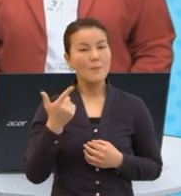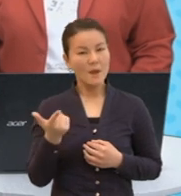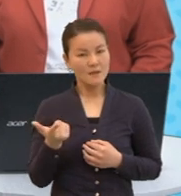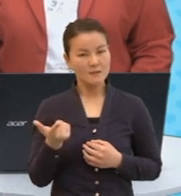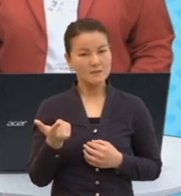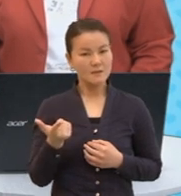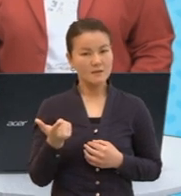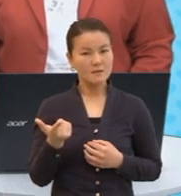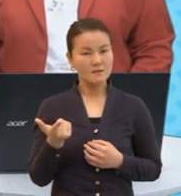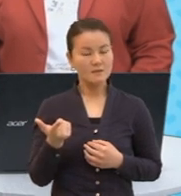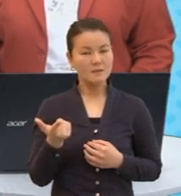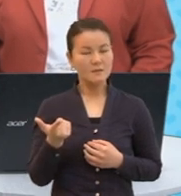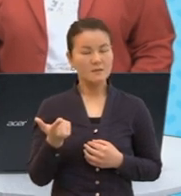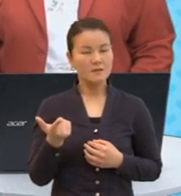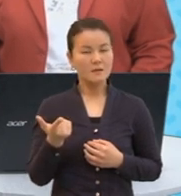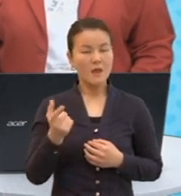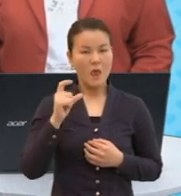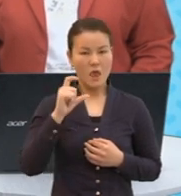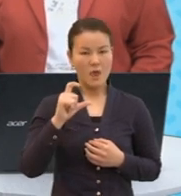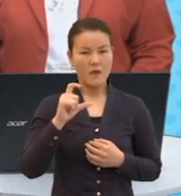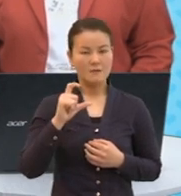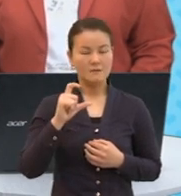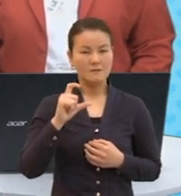мягкий знак, Э,